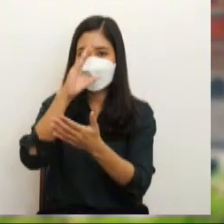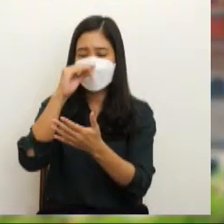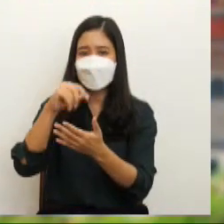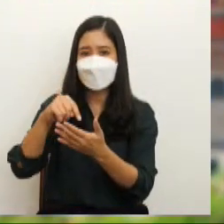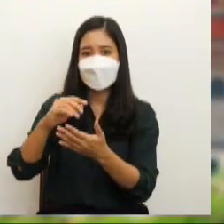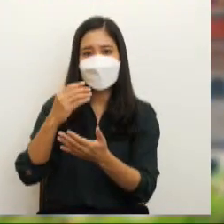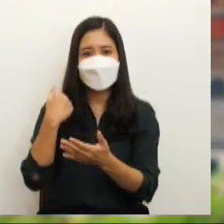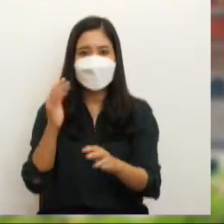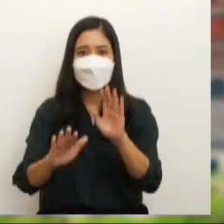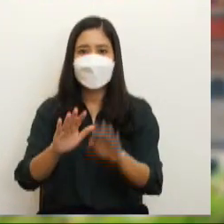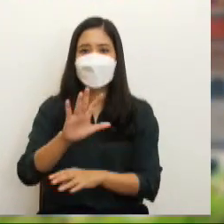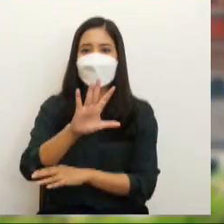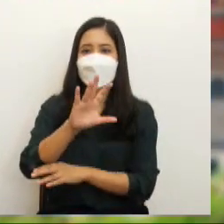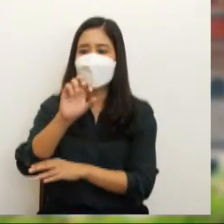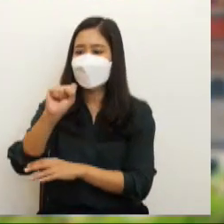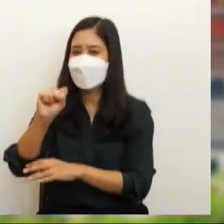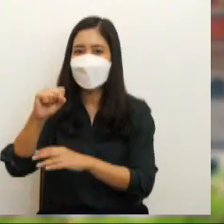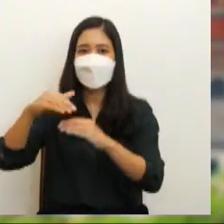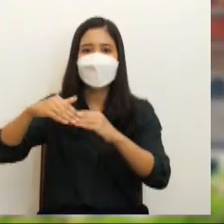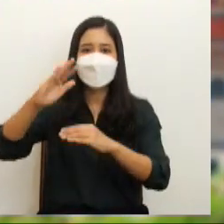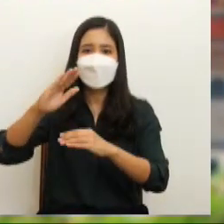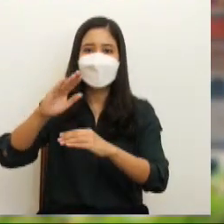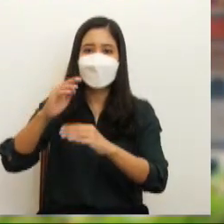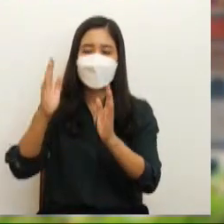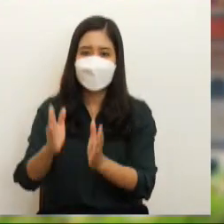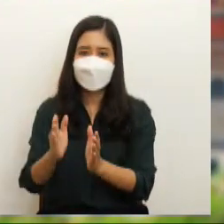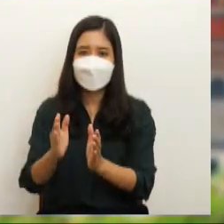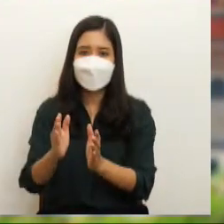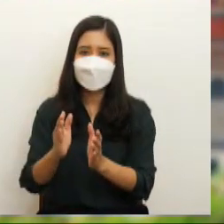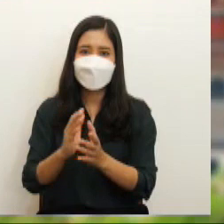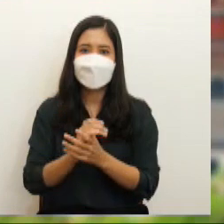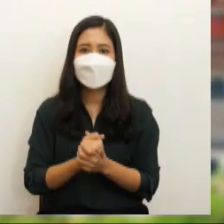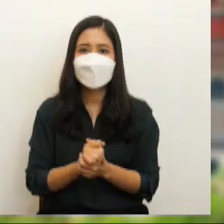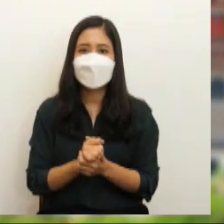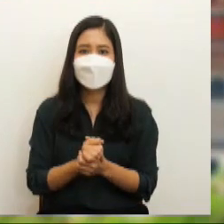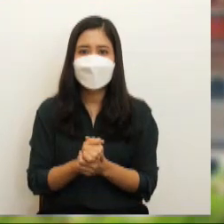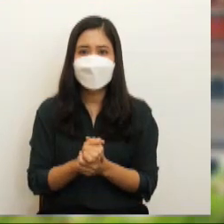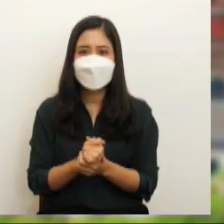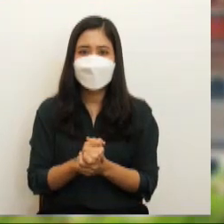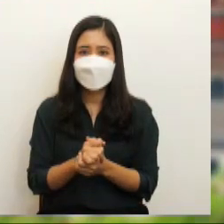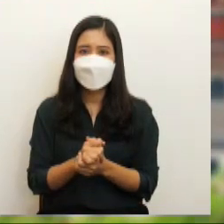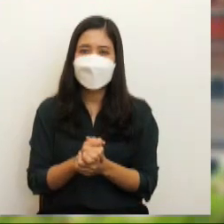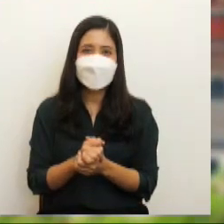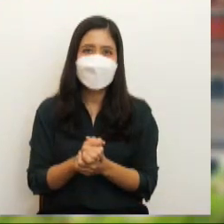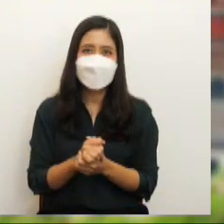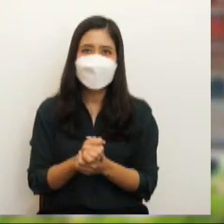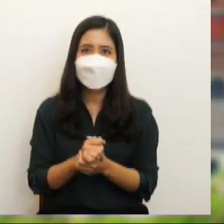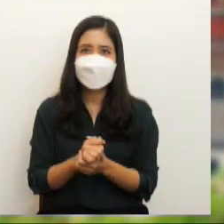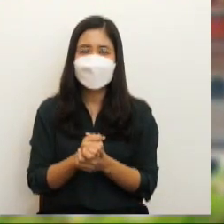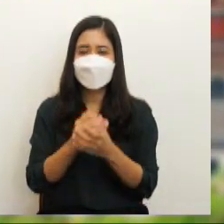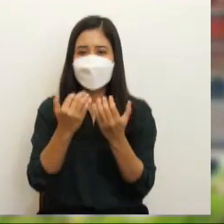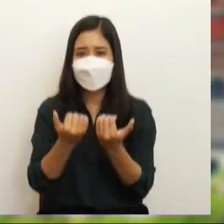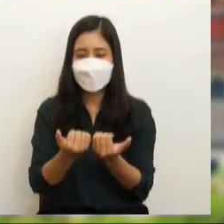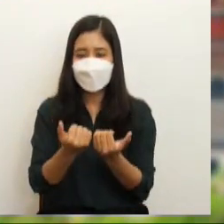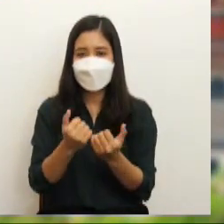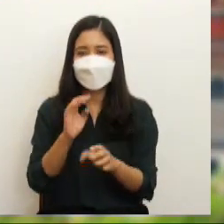าณ 527,000 กว่าคนกับบุคลากรในการศึกษาอีก 218,000 รวมๆแล้วก็ถ้ารวมก็คือประมาณสั